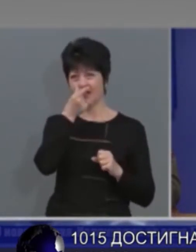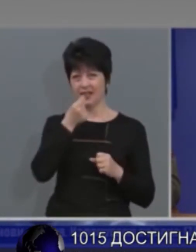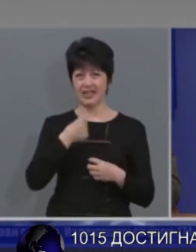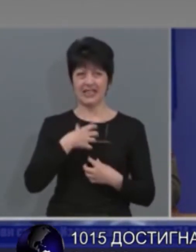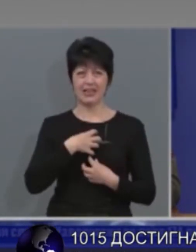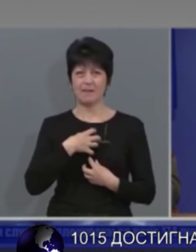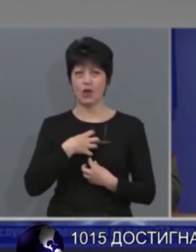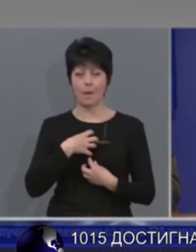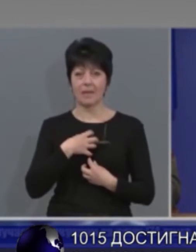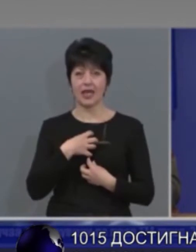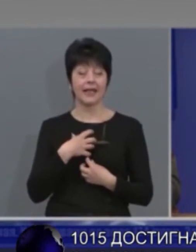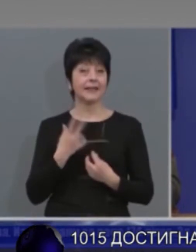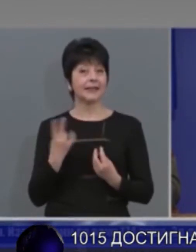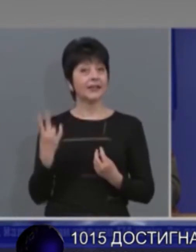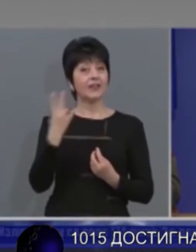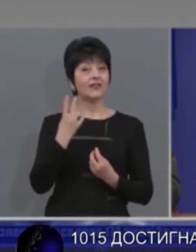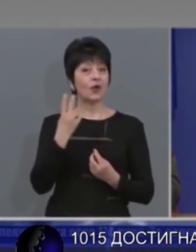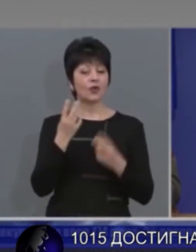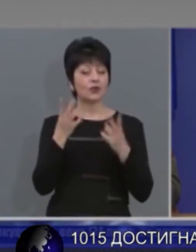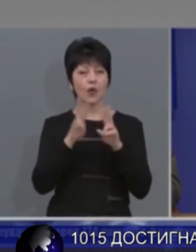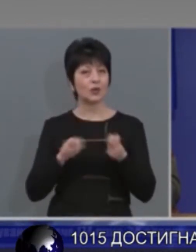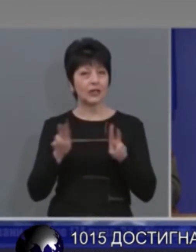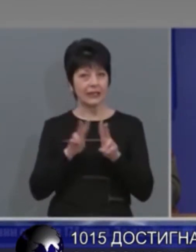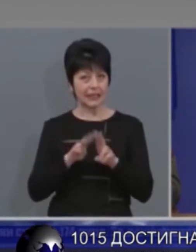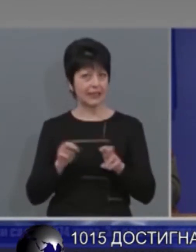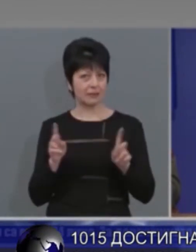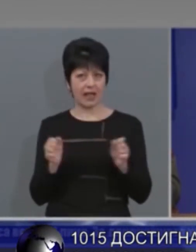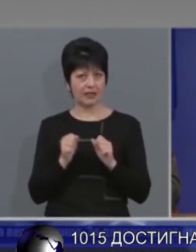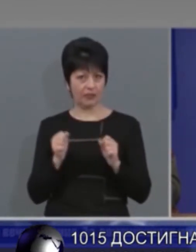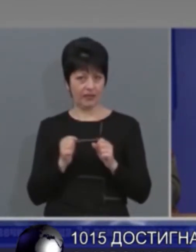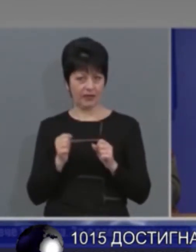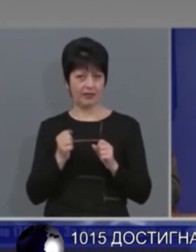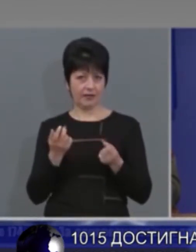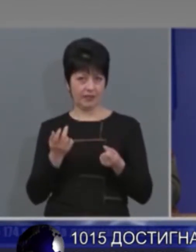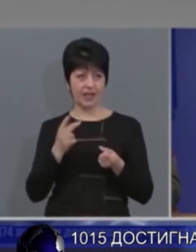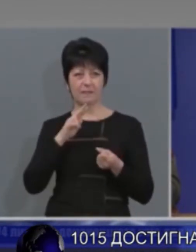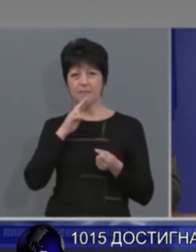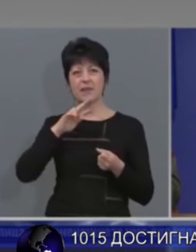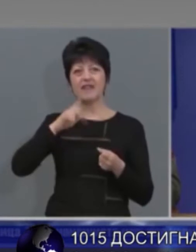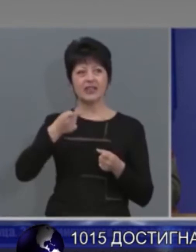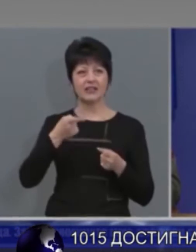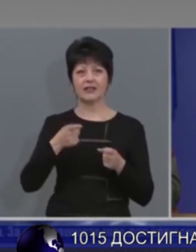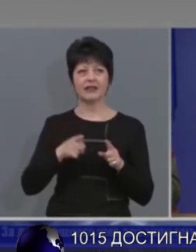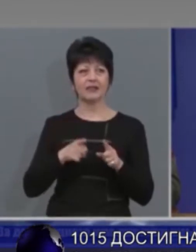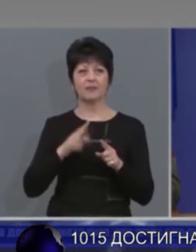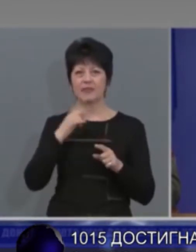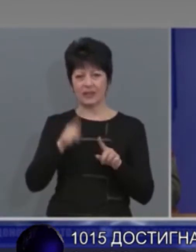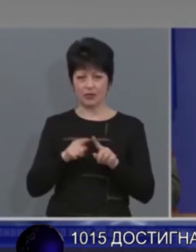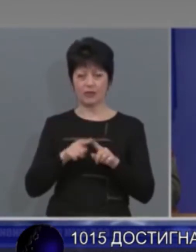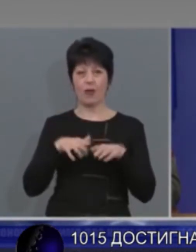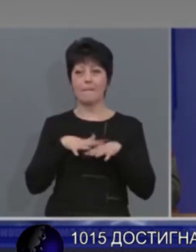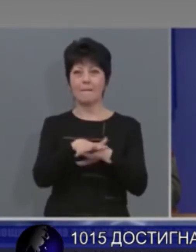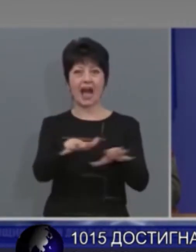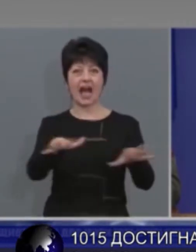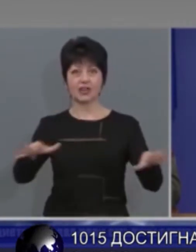Второто нещо, което търсиме активно, това, което преведено за публиката е масовост, това е